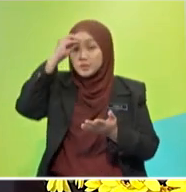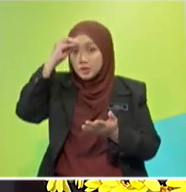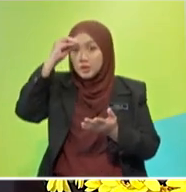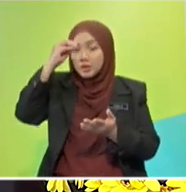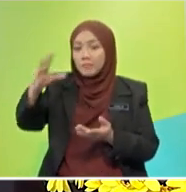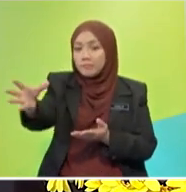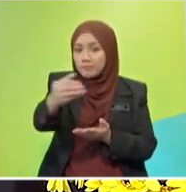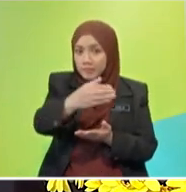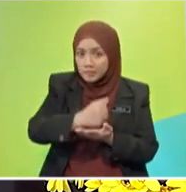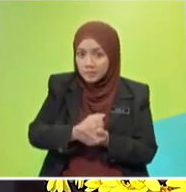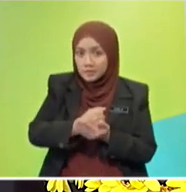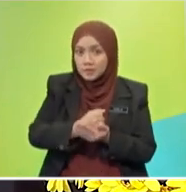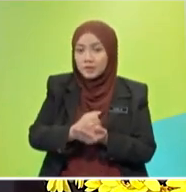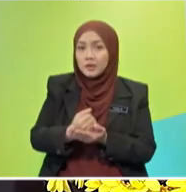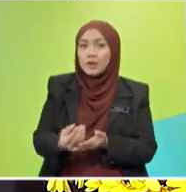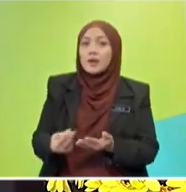ini